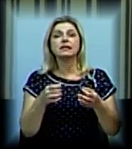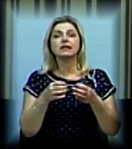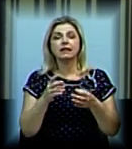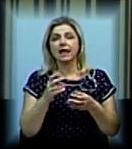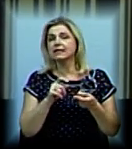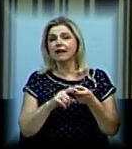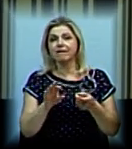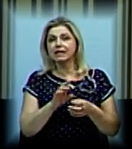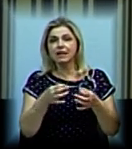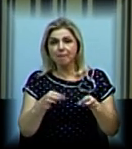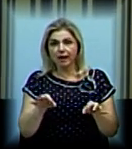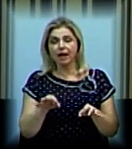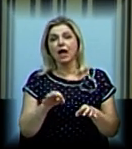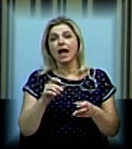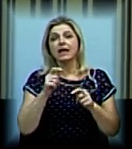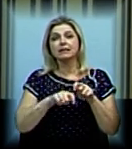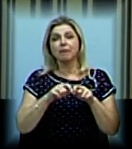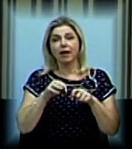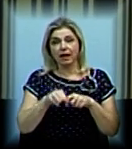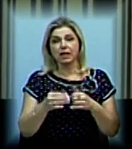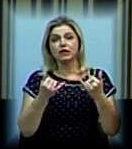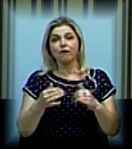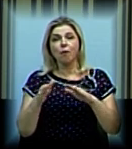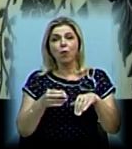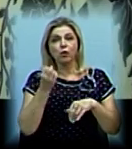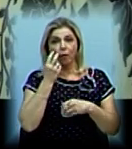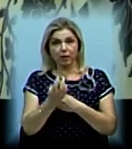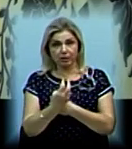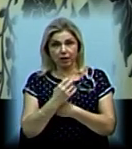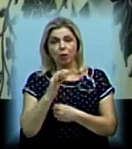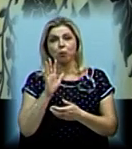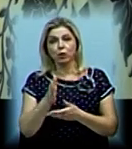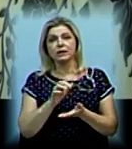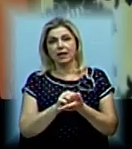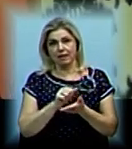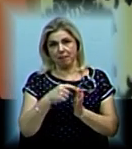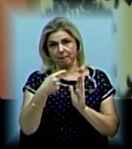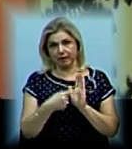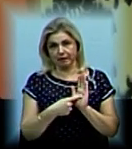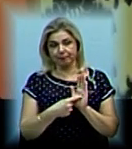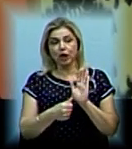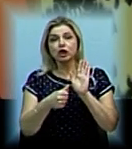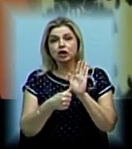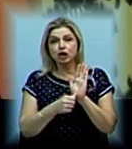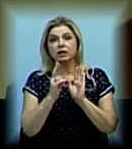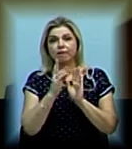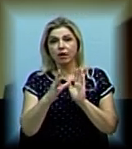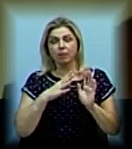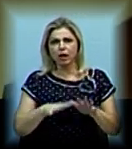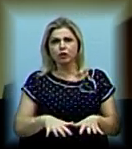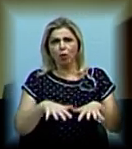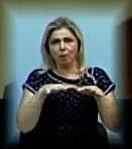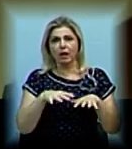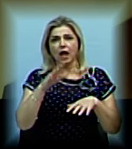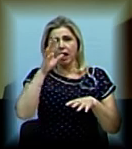який після обіду вийде і буде займатися цим питанням. З 6 квартир, які були затоплені в результаті зливи, мешканці